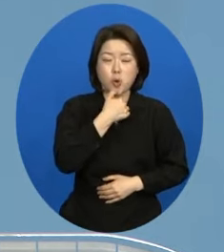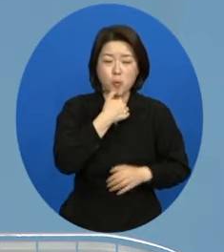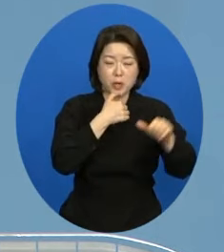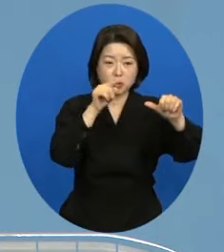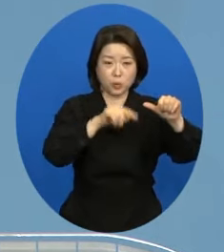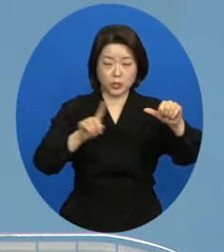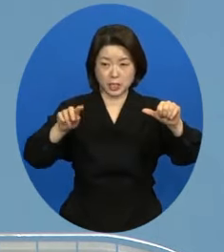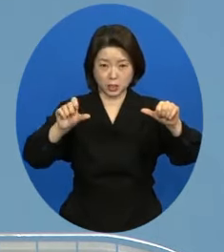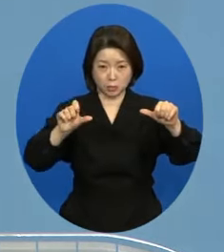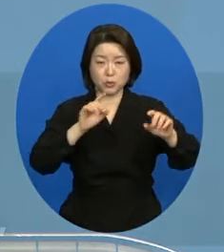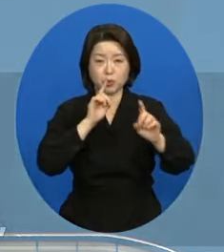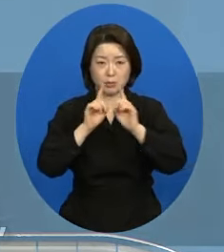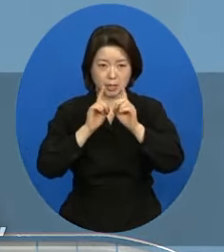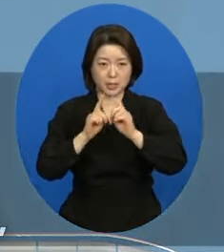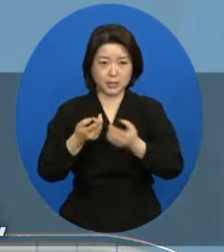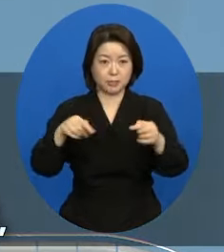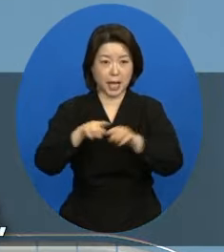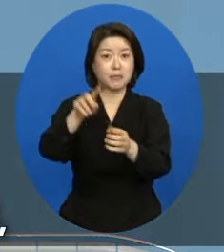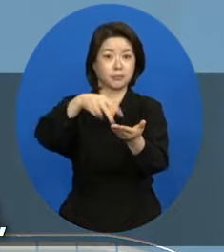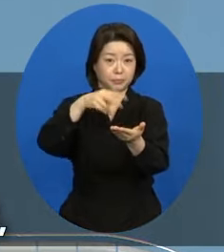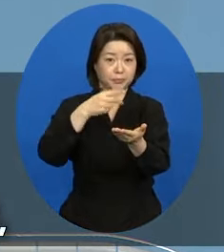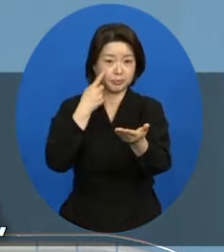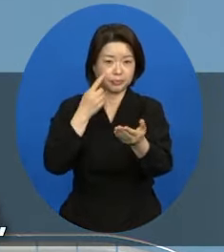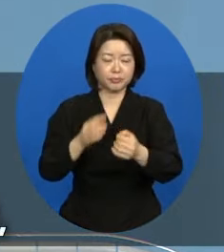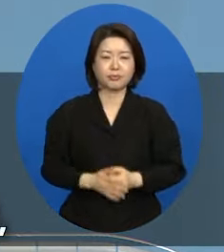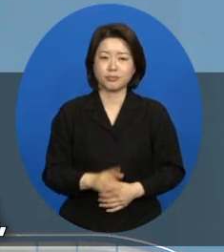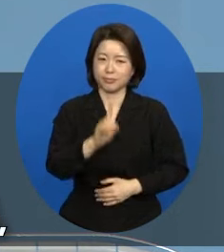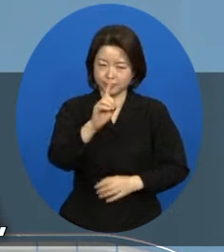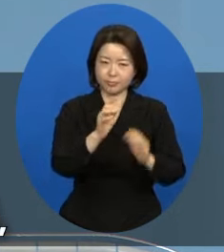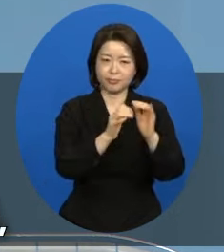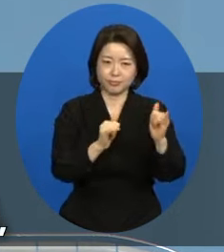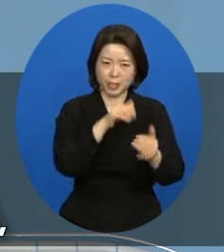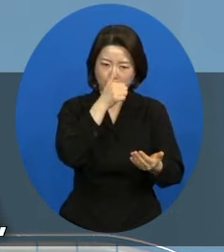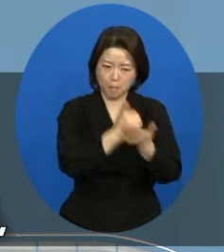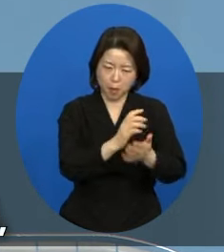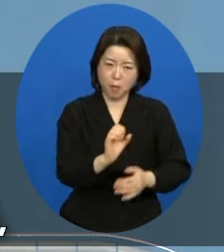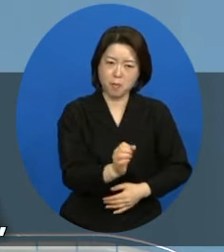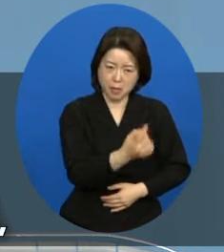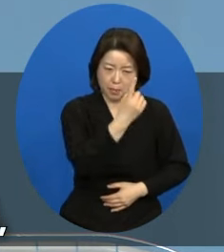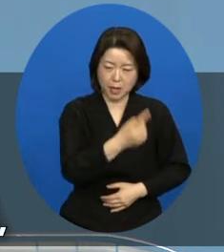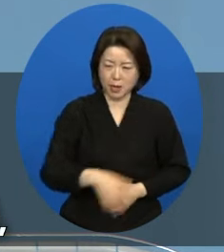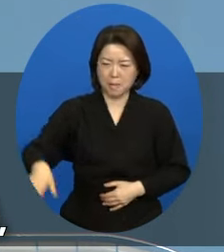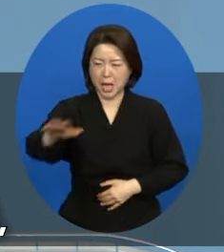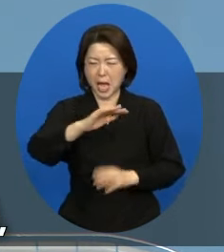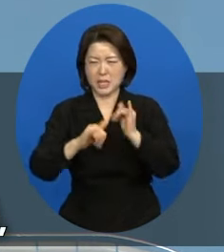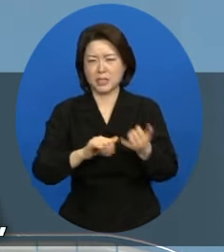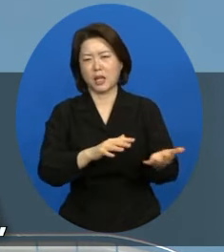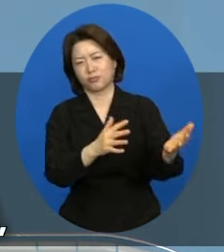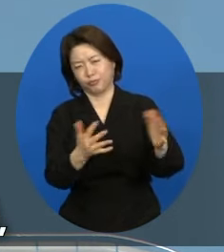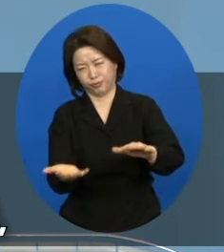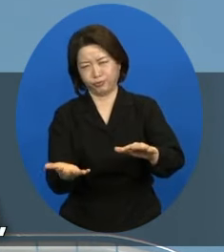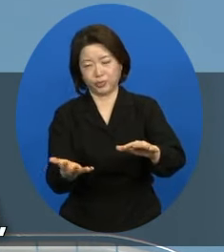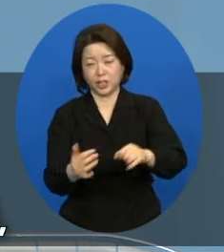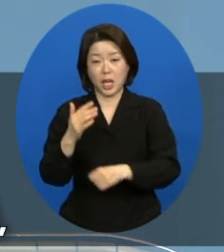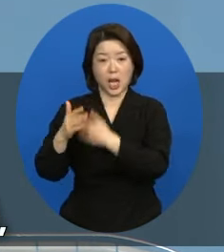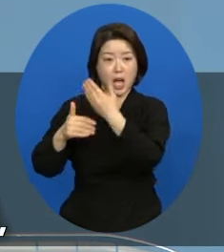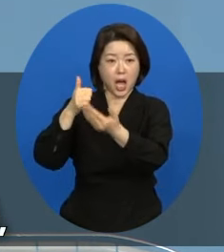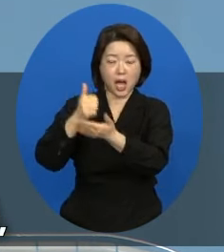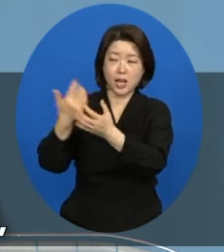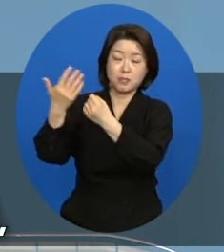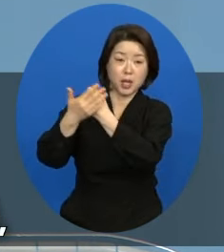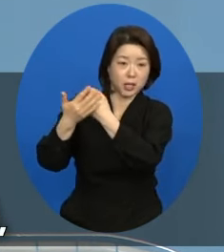말씀인데 우리 함께 읽어보겠습니다 한 사람의 범죄로 많은 사람이 죽었으나 하나님의